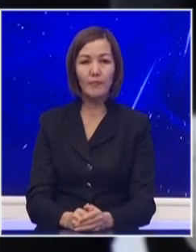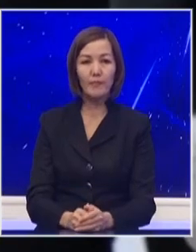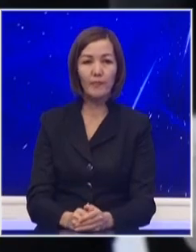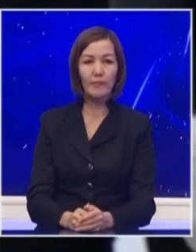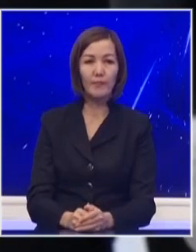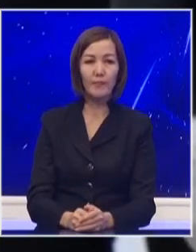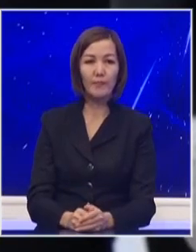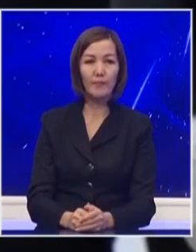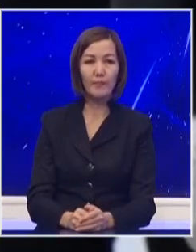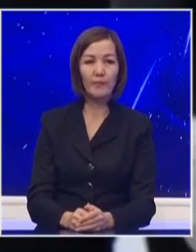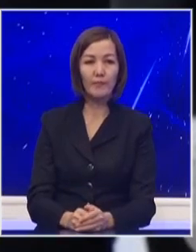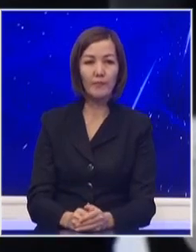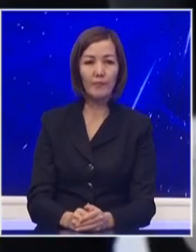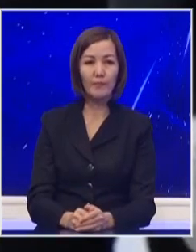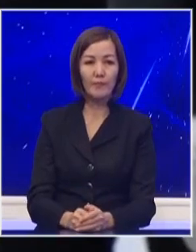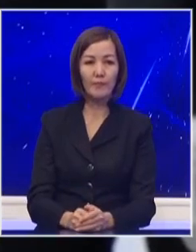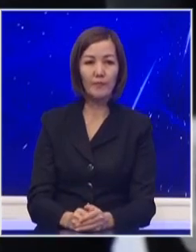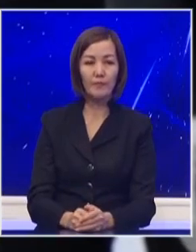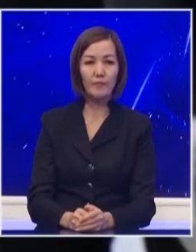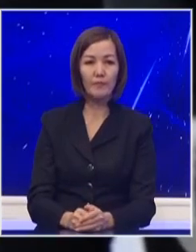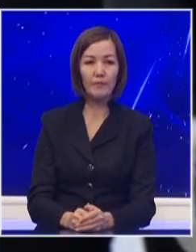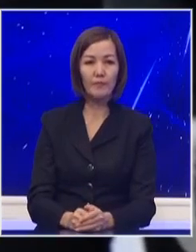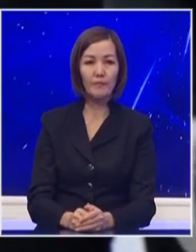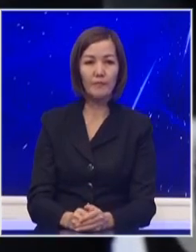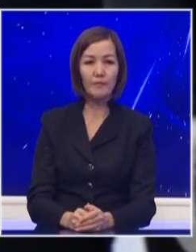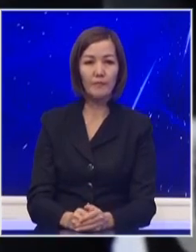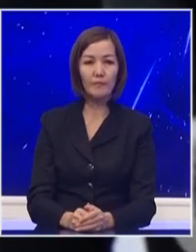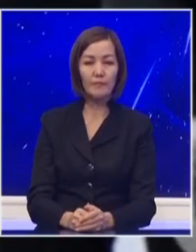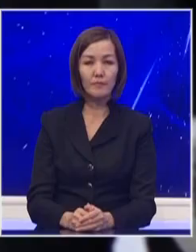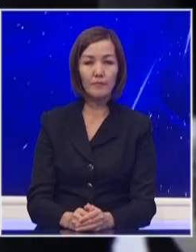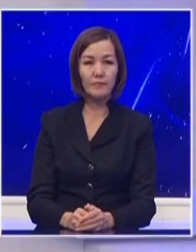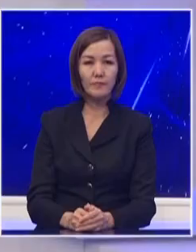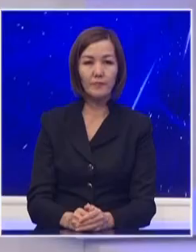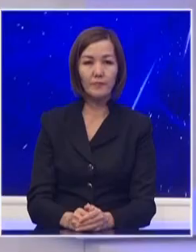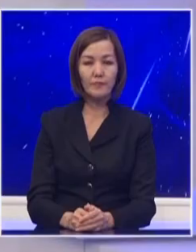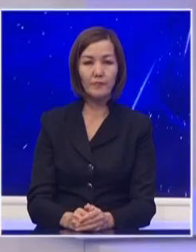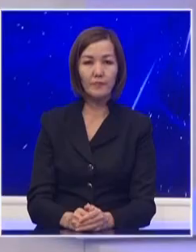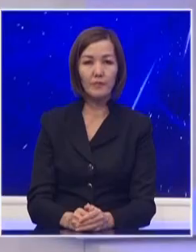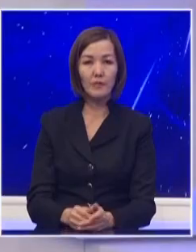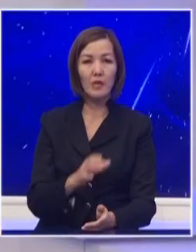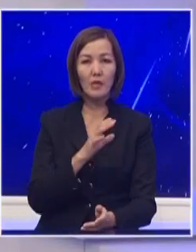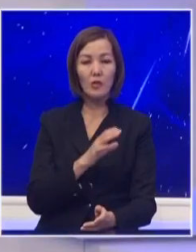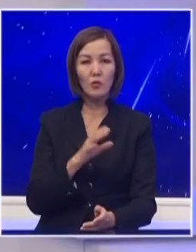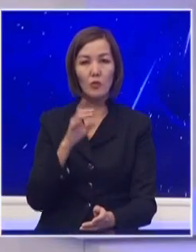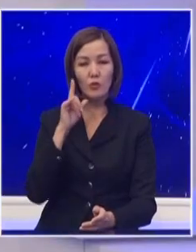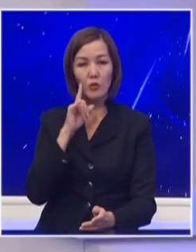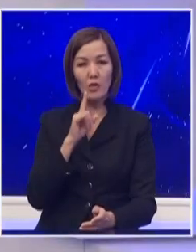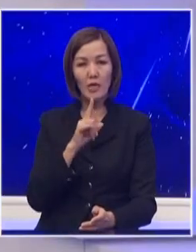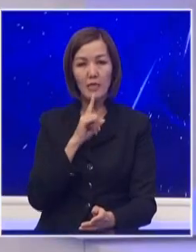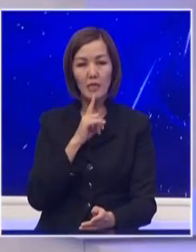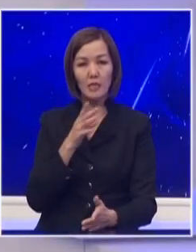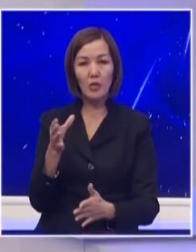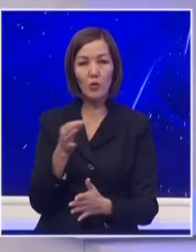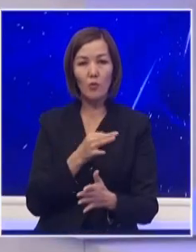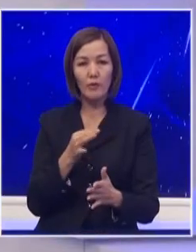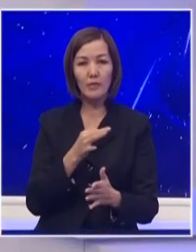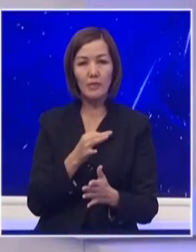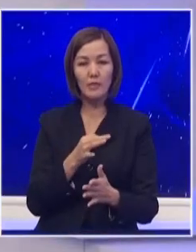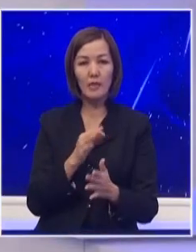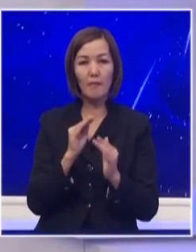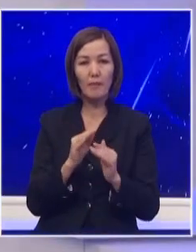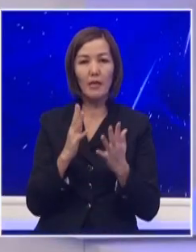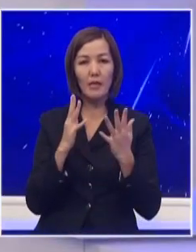аймағында жағдай қиын. Қалыптасқан климаттық қиындықтардан жергілікті шаруалар зардап шегуде. Кейбірі тіпті көрші ауылдардан су тасуға мәжбүр. Билік өкілдерінің